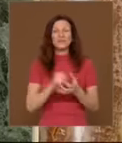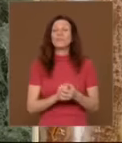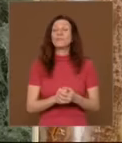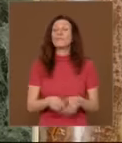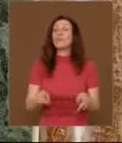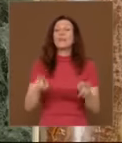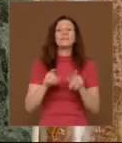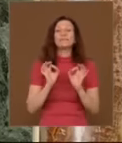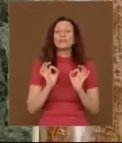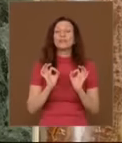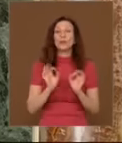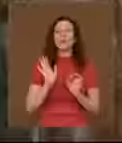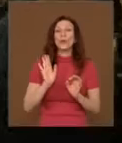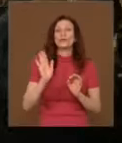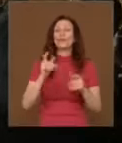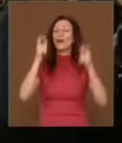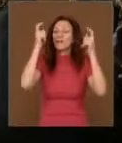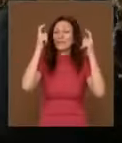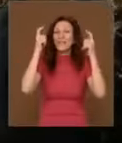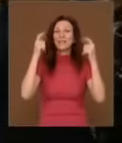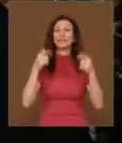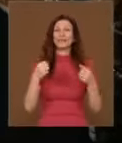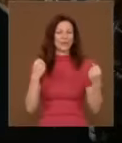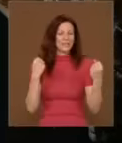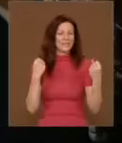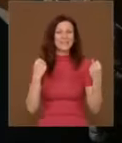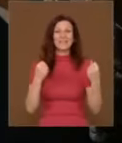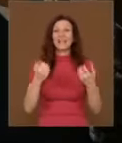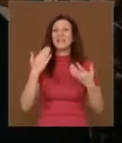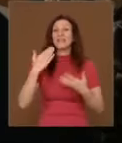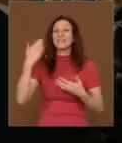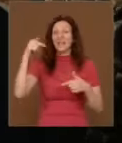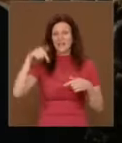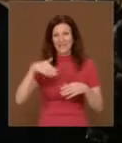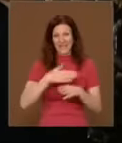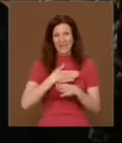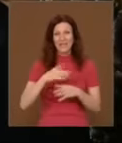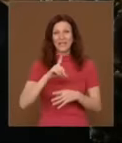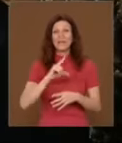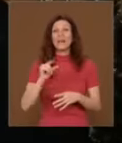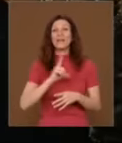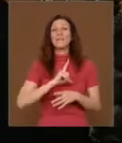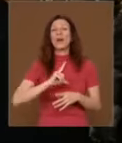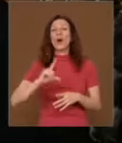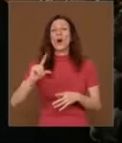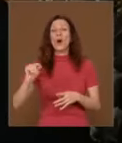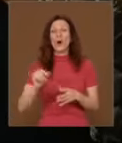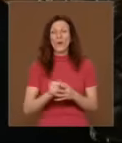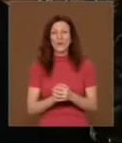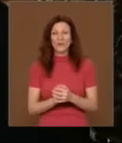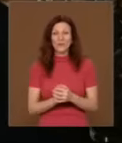Твое есть царство и сила и слава Отца и Сина и Святого Духа, ныне и присно во веки веков.